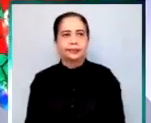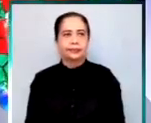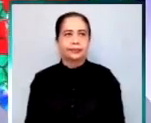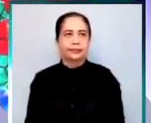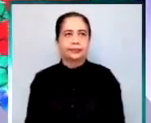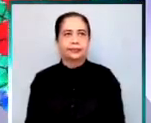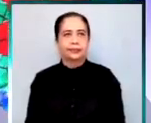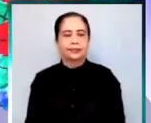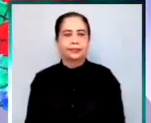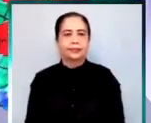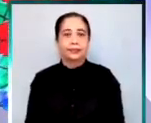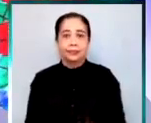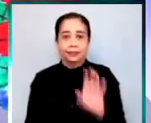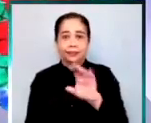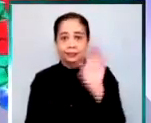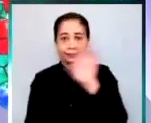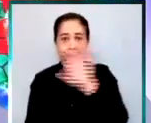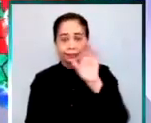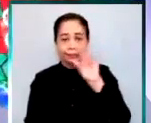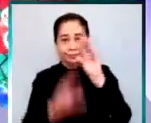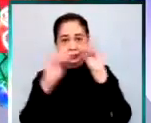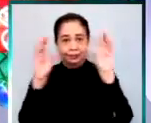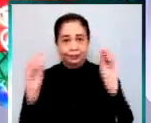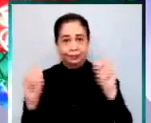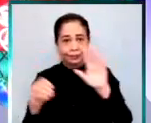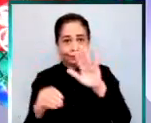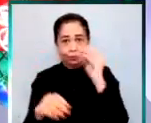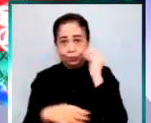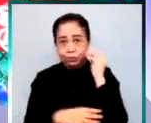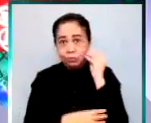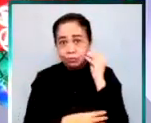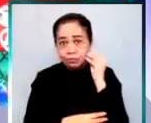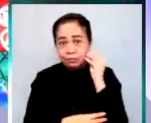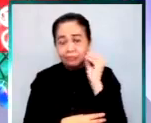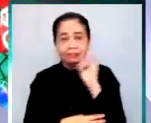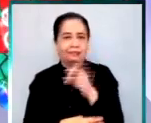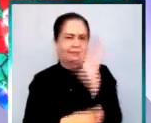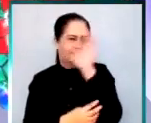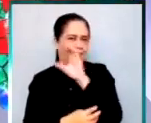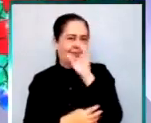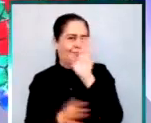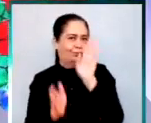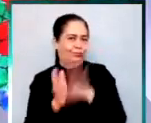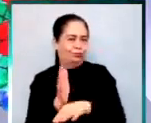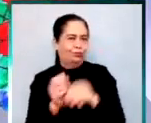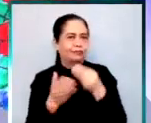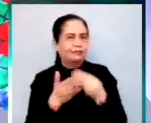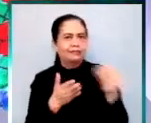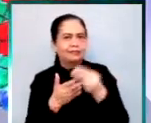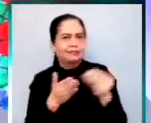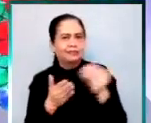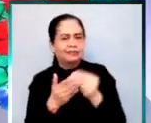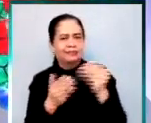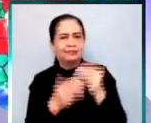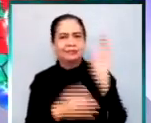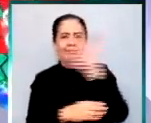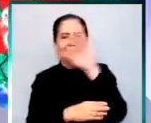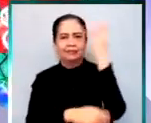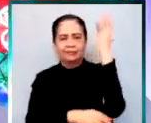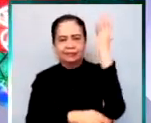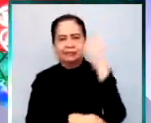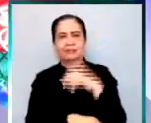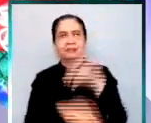Oh, Christmas ready na ba ang inyong mga bahay? Kung naghahanap kayo ng murang bilihan ng Christmas tree, parol at iba pang